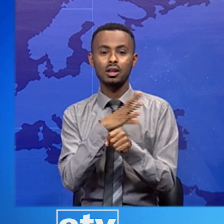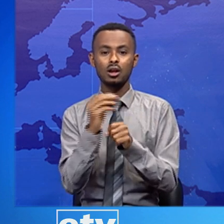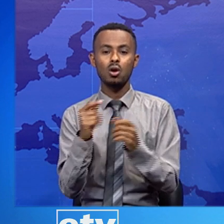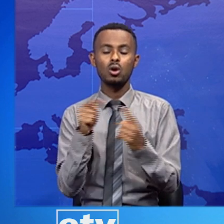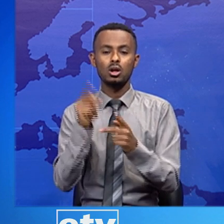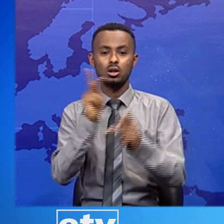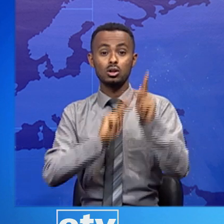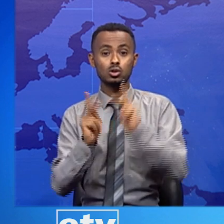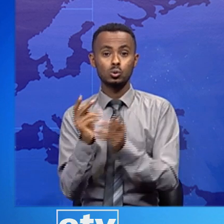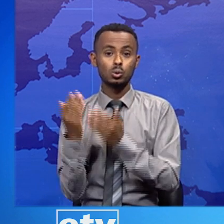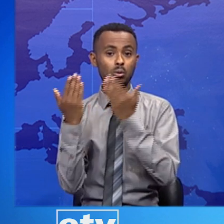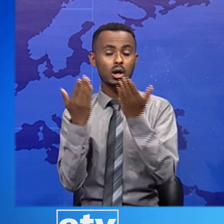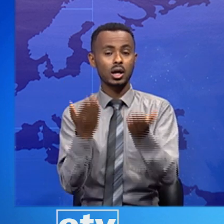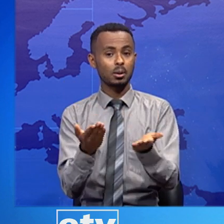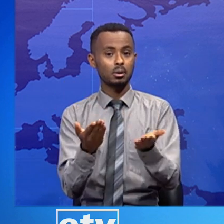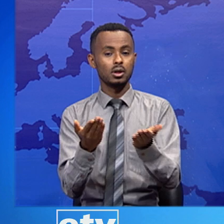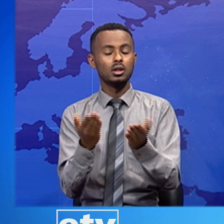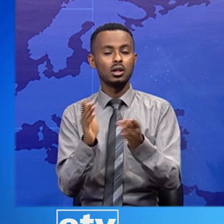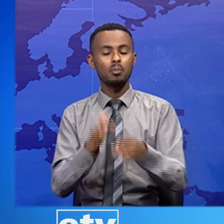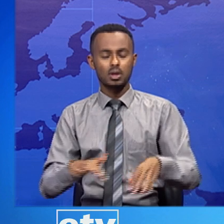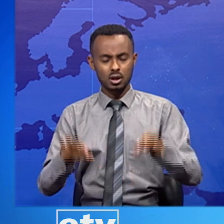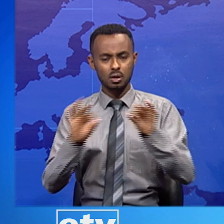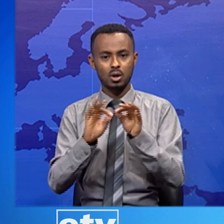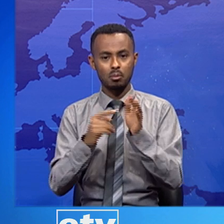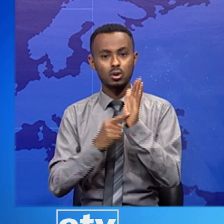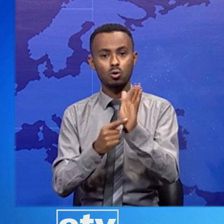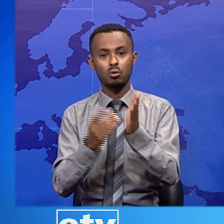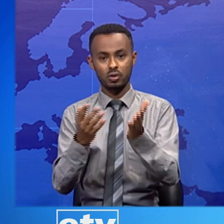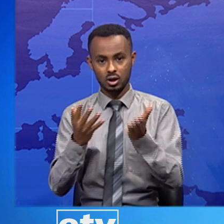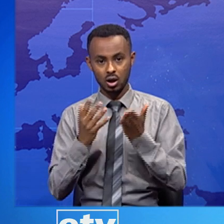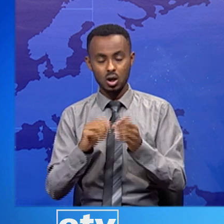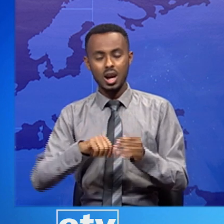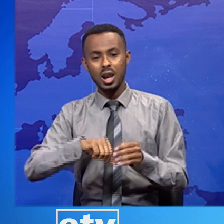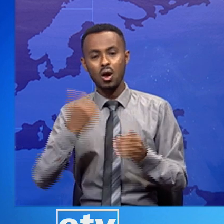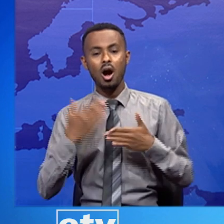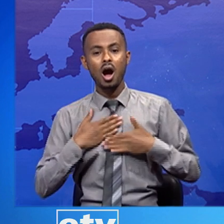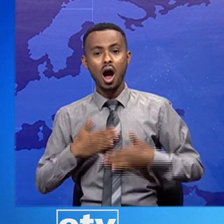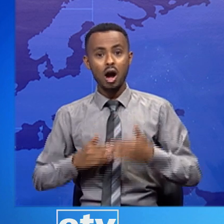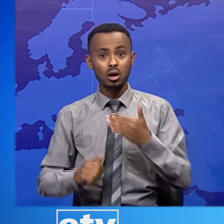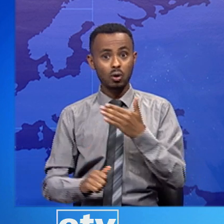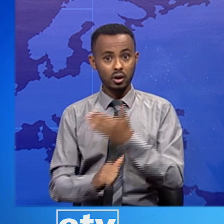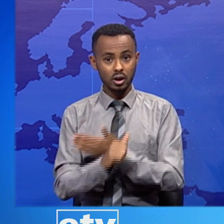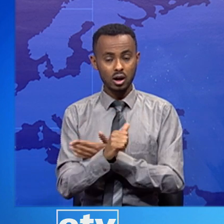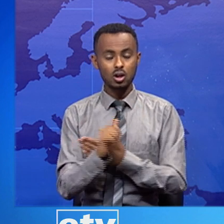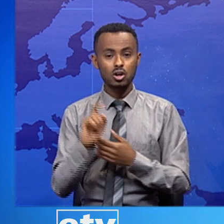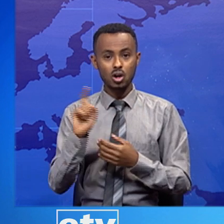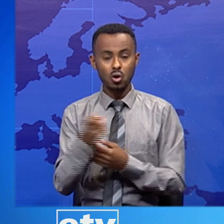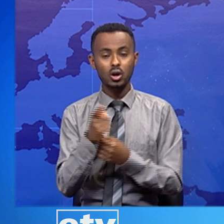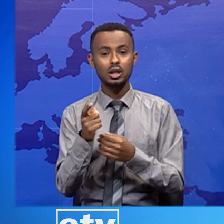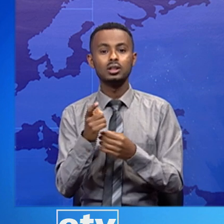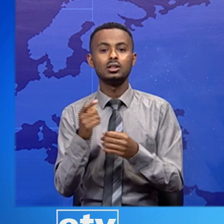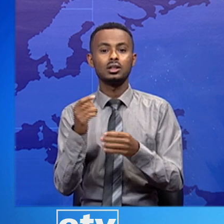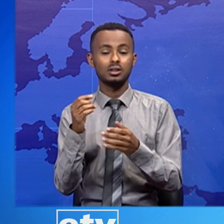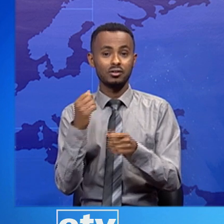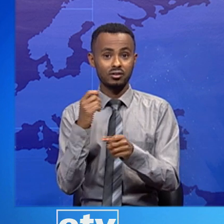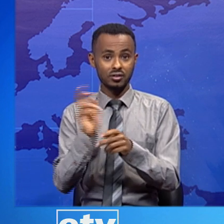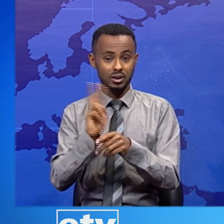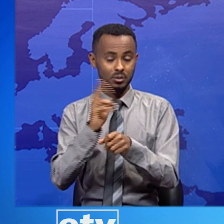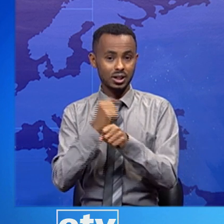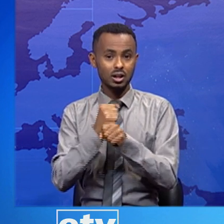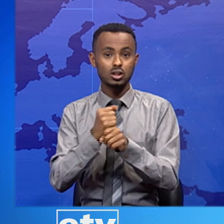ስራዎችን መስራትና ወደ ህዝብ መቅረብ እንደሚገባ መጠቆም እንፈልጋለን። ሌላው አካል ጉዳተኛ የሆነ